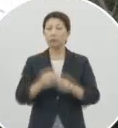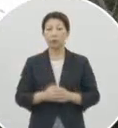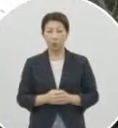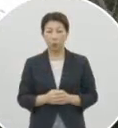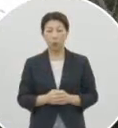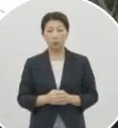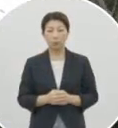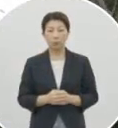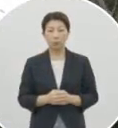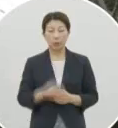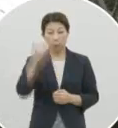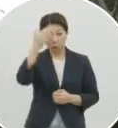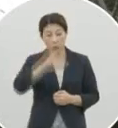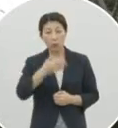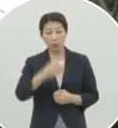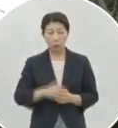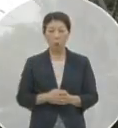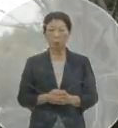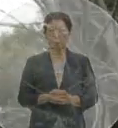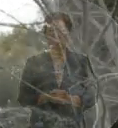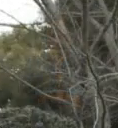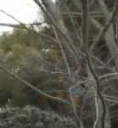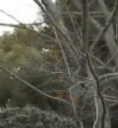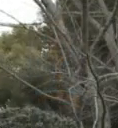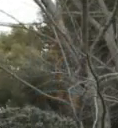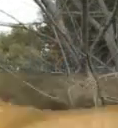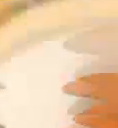よ。 え、そうなの？